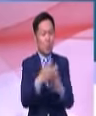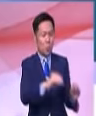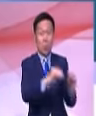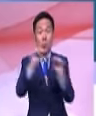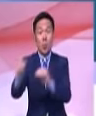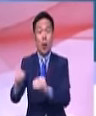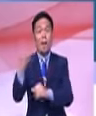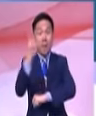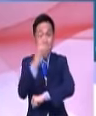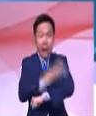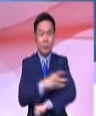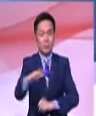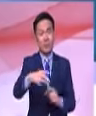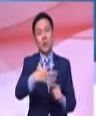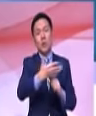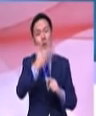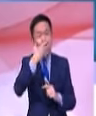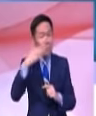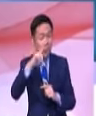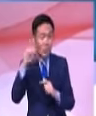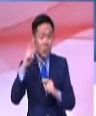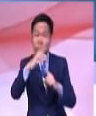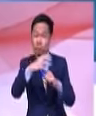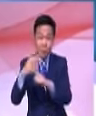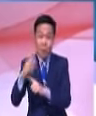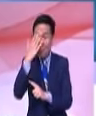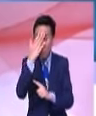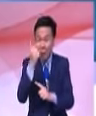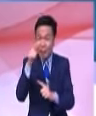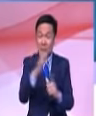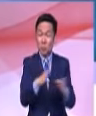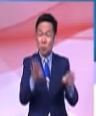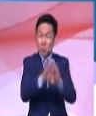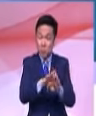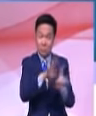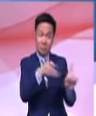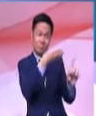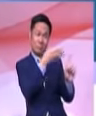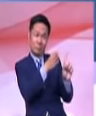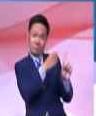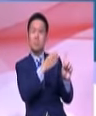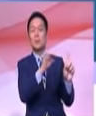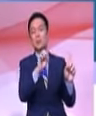selepas 4 hari beroperasi ekoran gagal patuh prosedur operasi standard SOP.